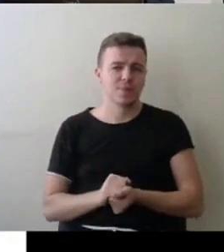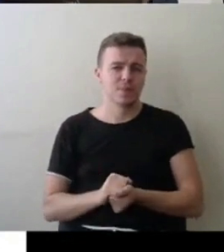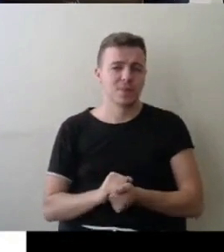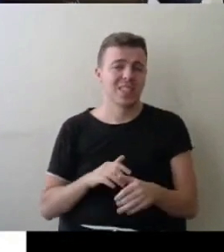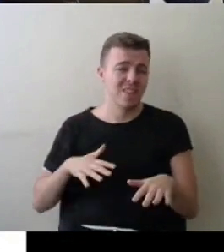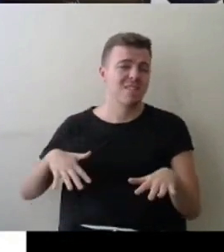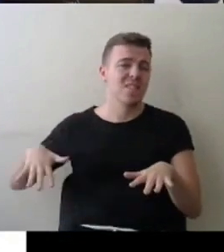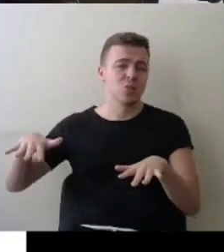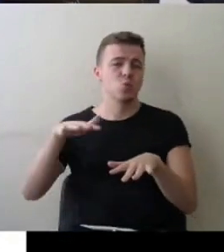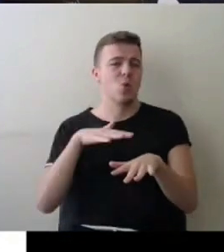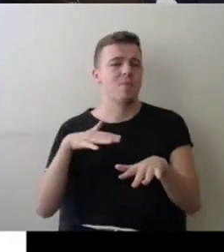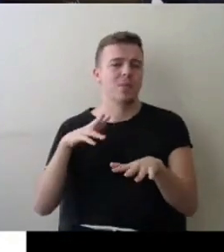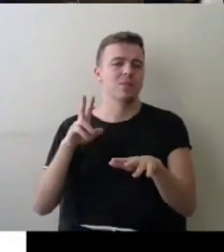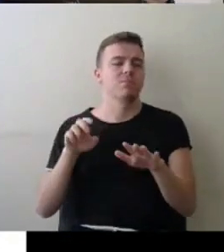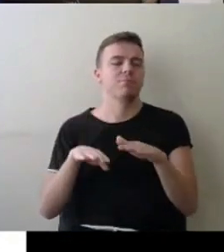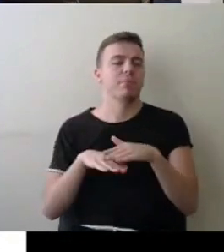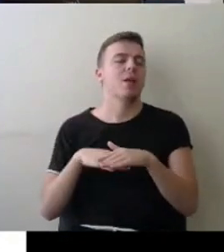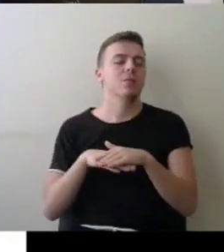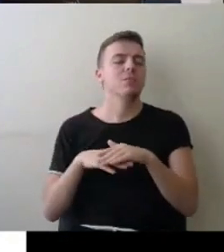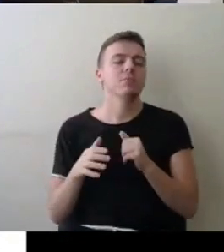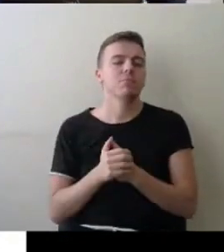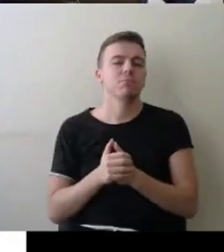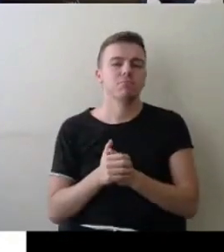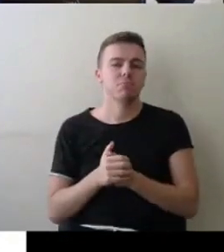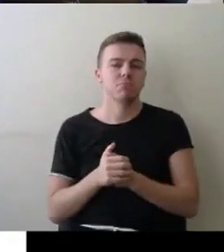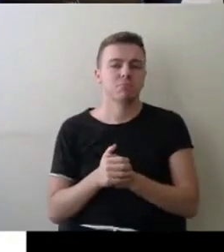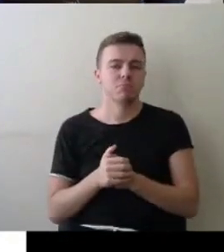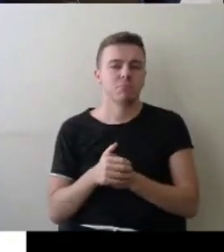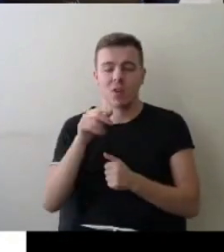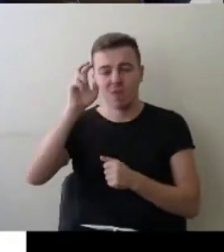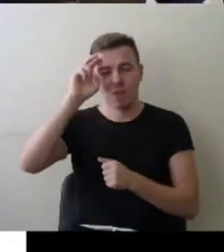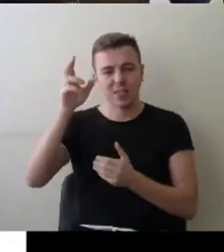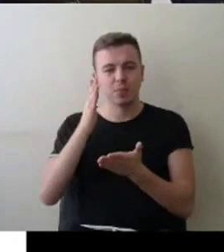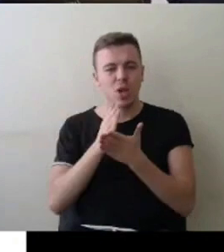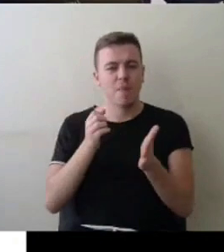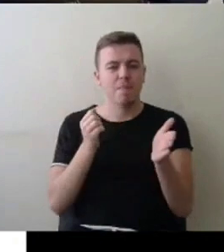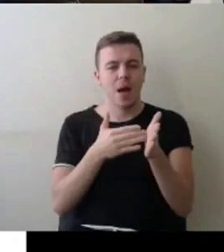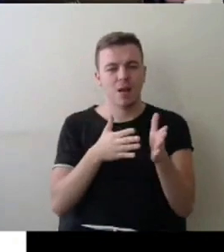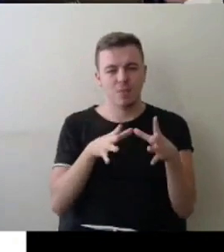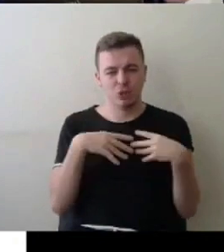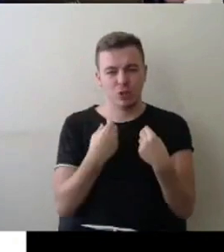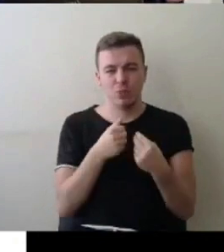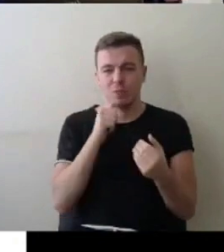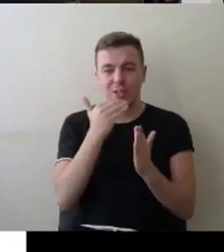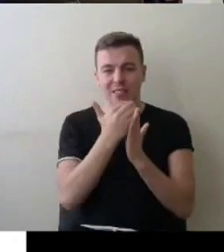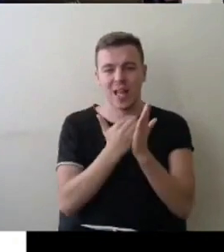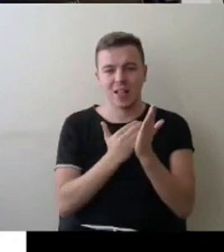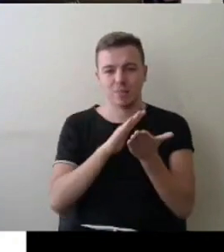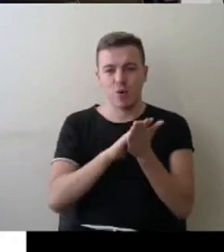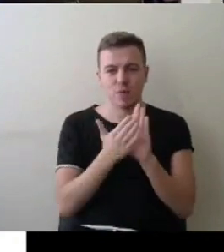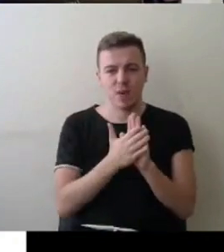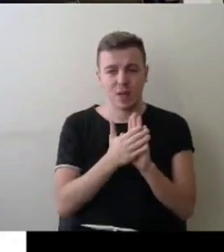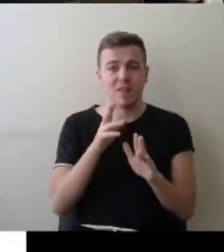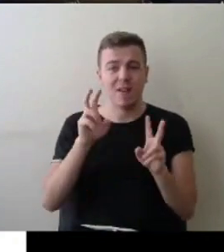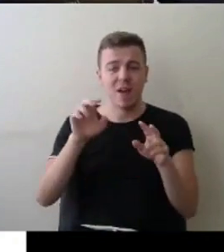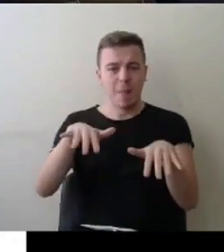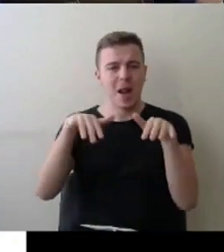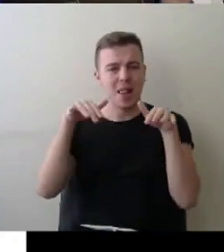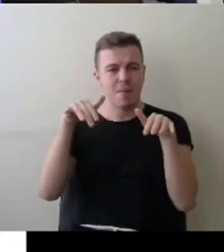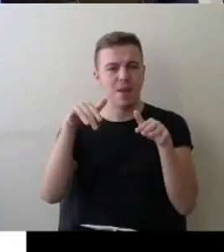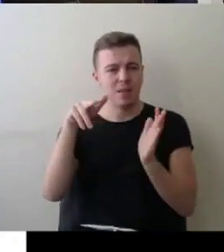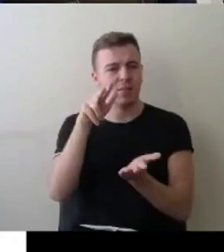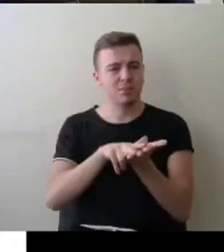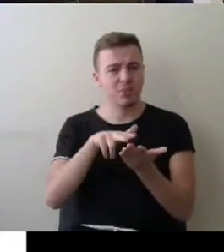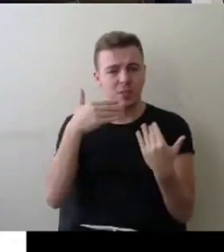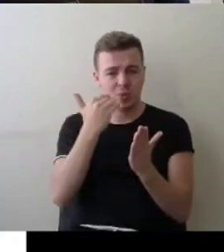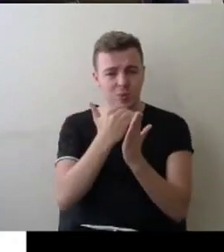pagrindas. Arba, sako, valstybė teikia paramą šeimos. Įstatymą nustatyta tvarka, vat, reiškia, parlamentas priima įstatymus. Ne? Arba, kaip